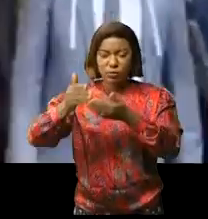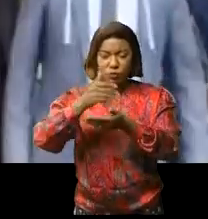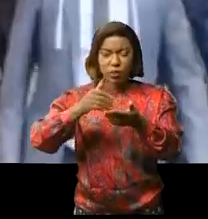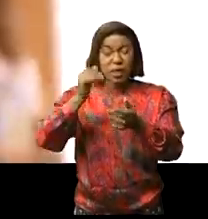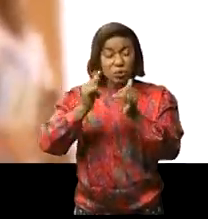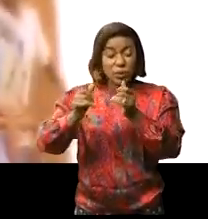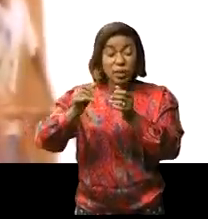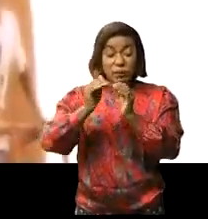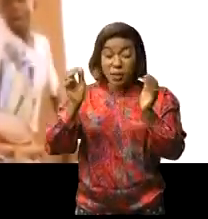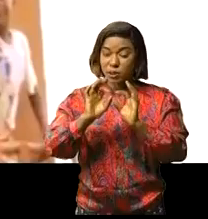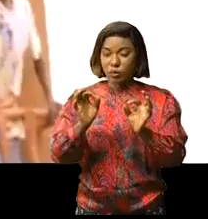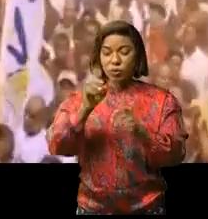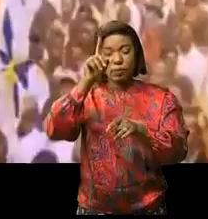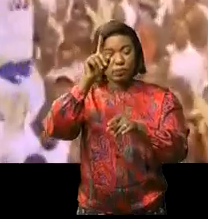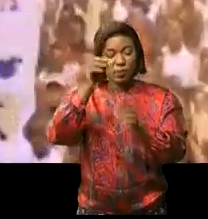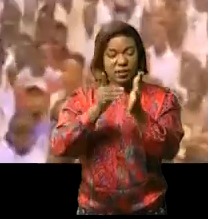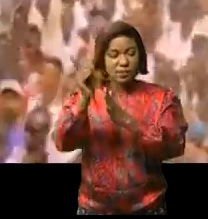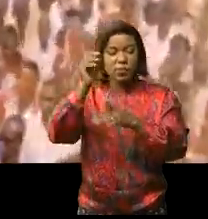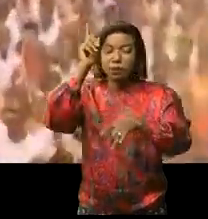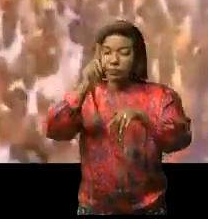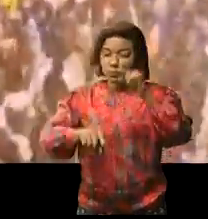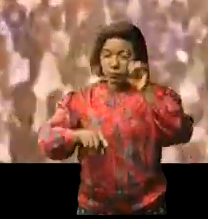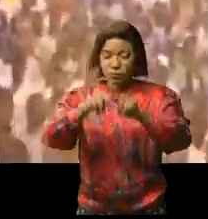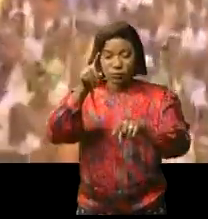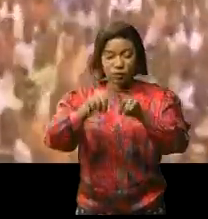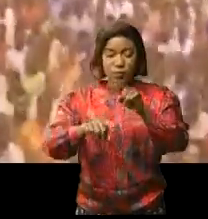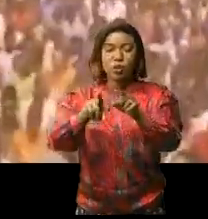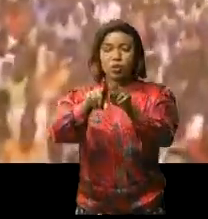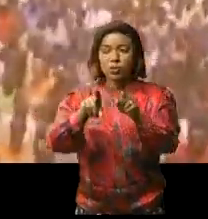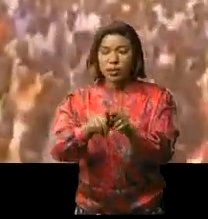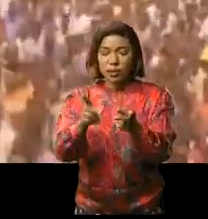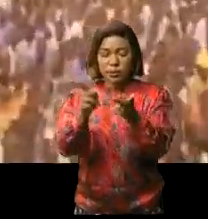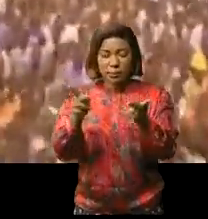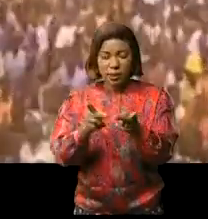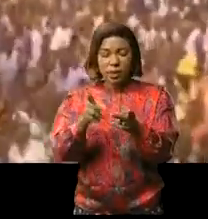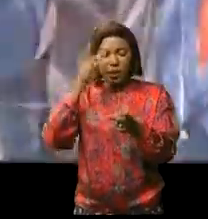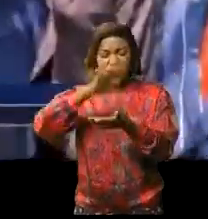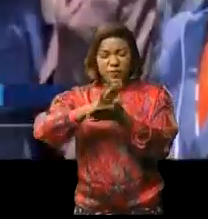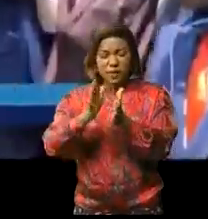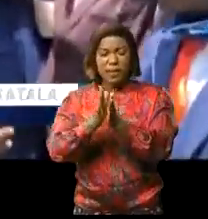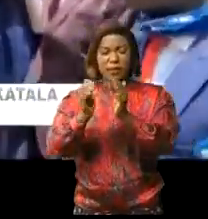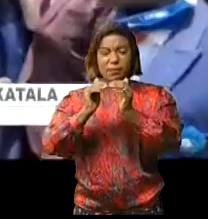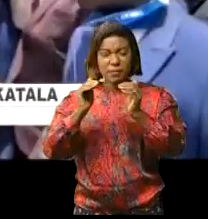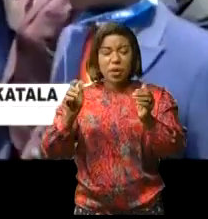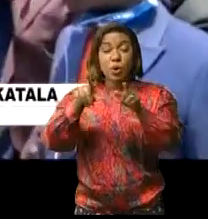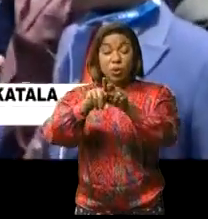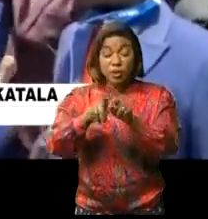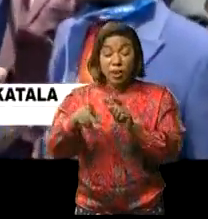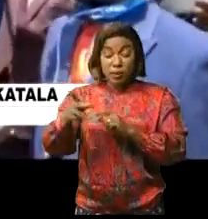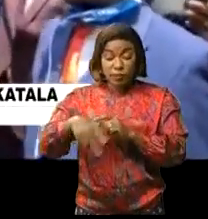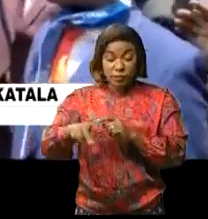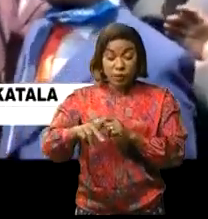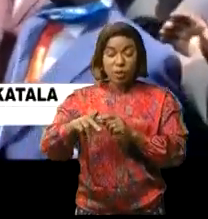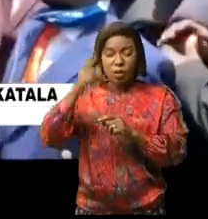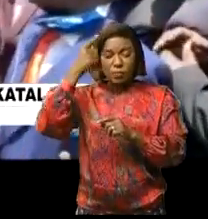n'est envisageable revienne sur l'ensemble de la province du Sankourou. Devenue un havre de paix, la province est à l'heure de la consolidation